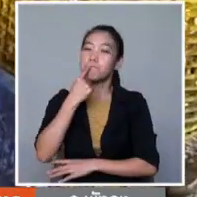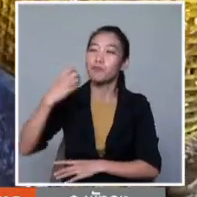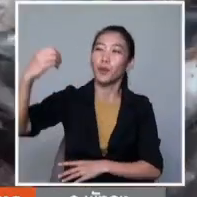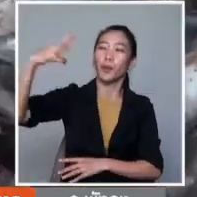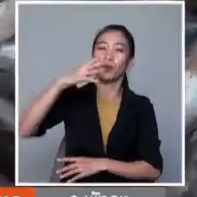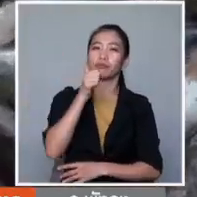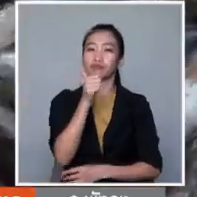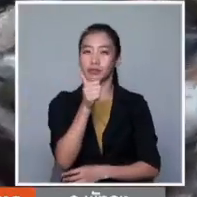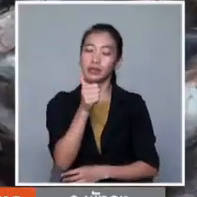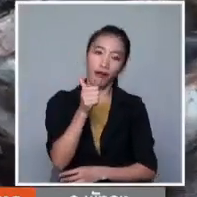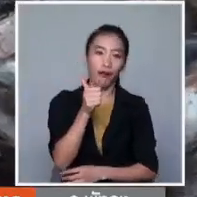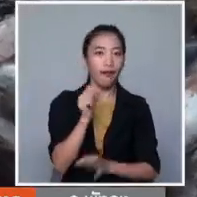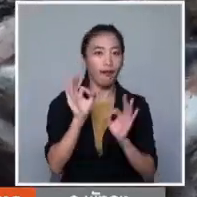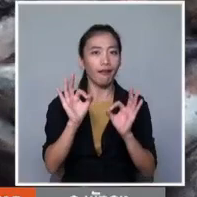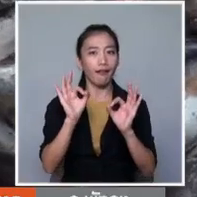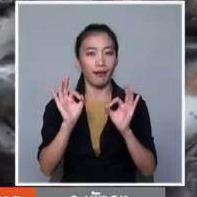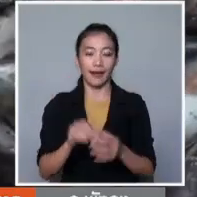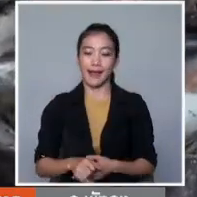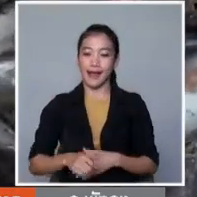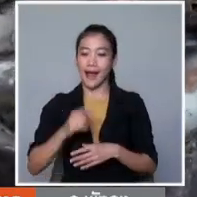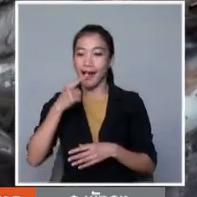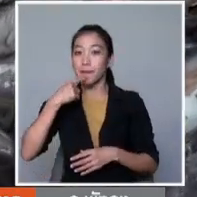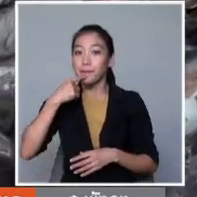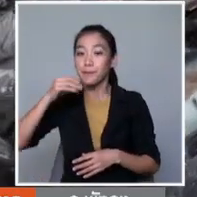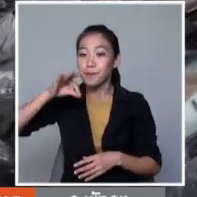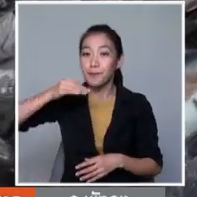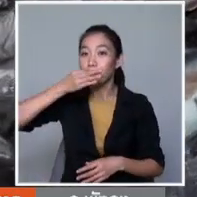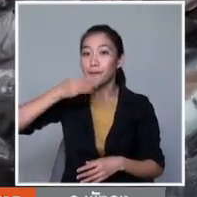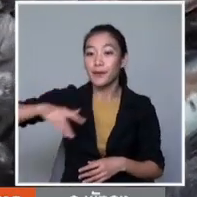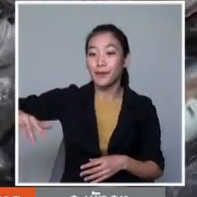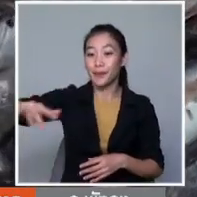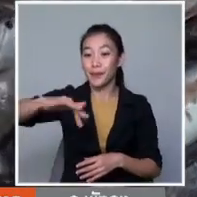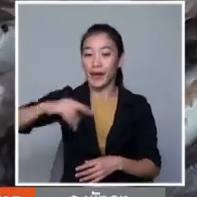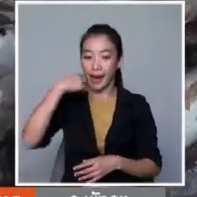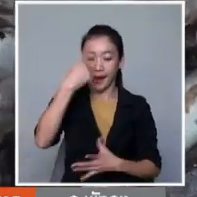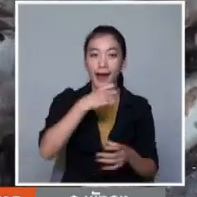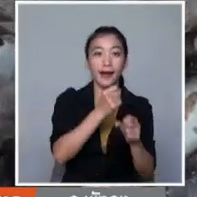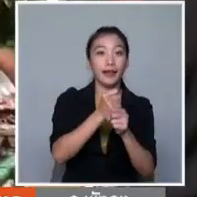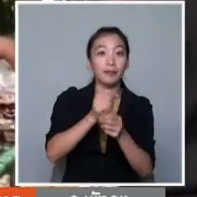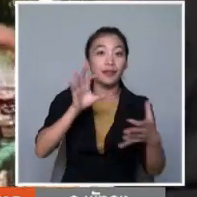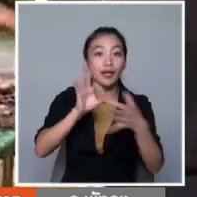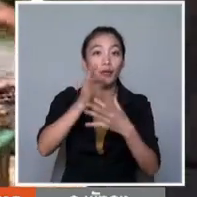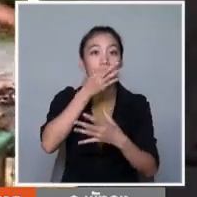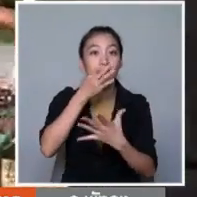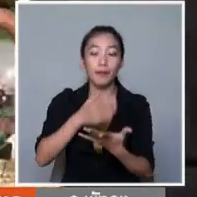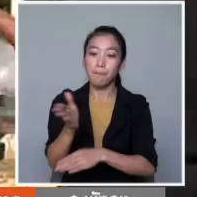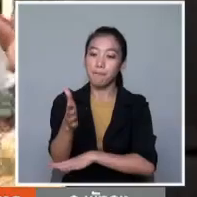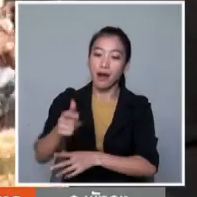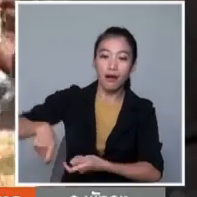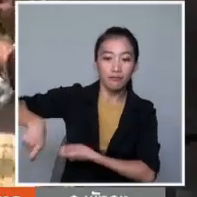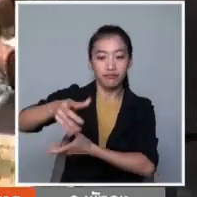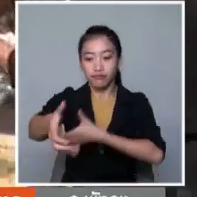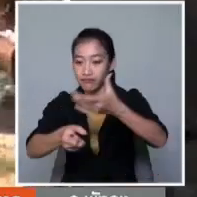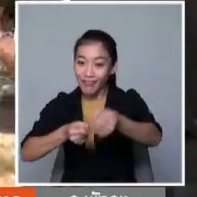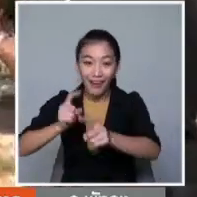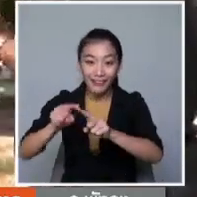าณอันดีละค่ะชาวบ้านที่อาศัยริมทะเลสาบสงขลาที่ประกอบอาชีพประมงพื้นบ้านก็เริ่มออกมาหาปลากันได้อีก